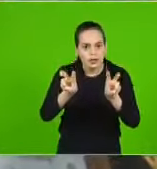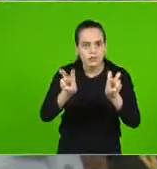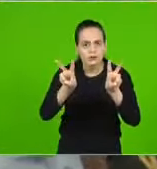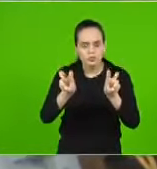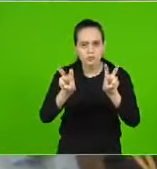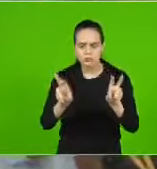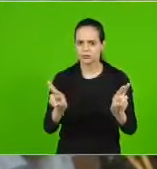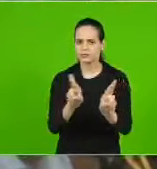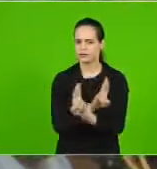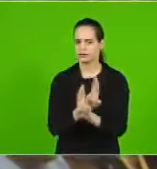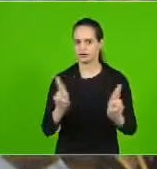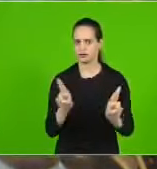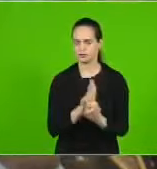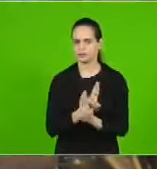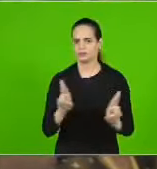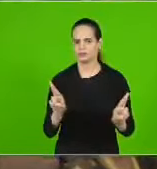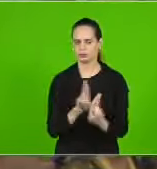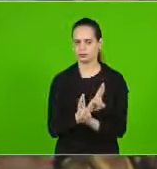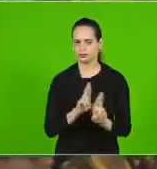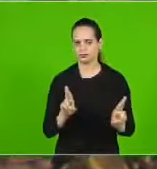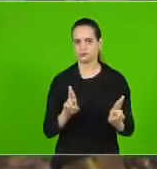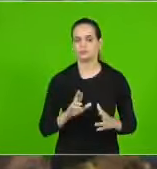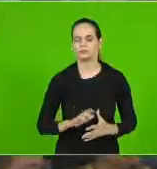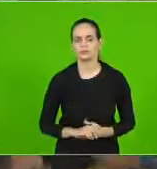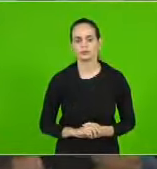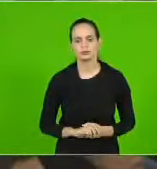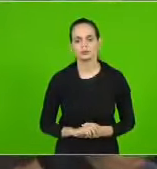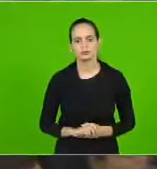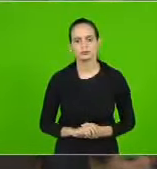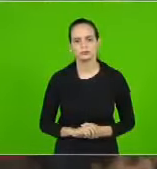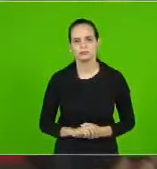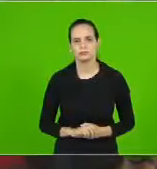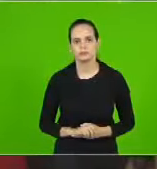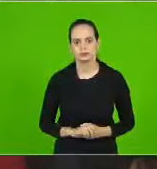Теперь тема наша, которая относится